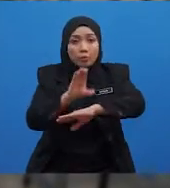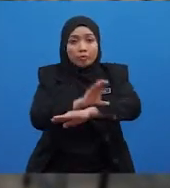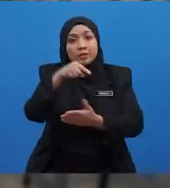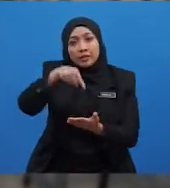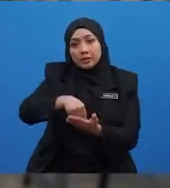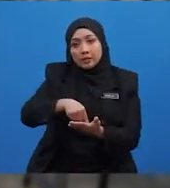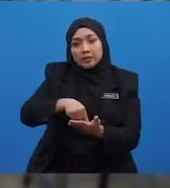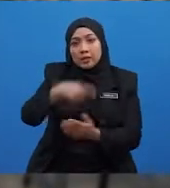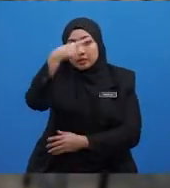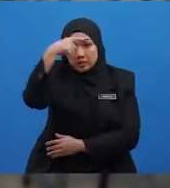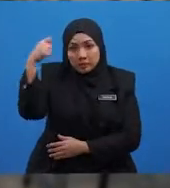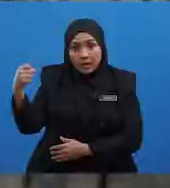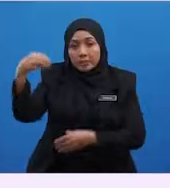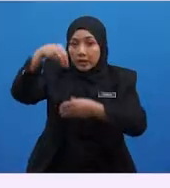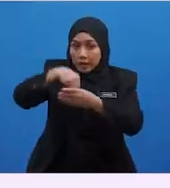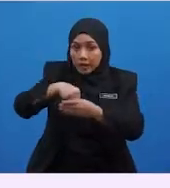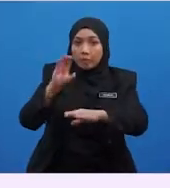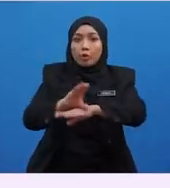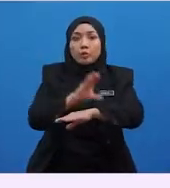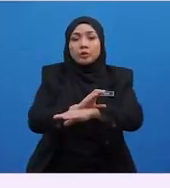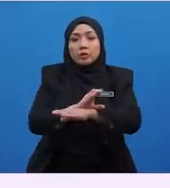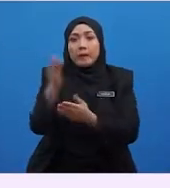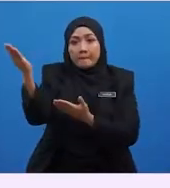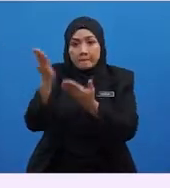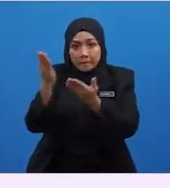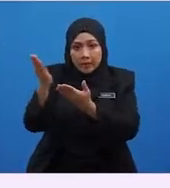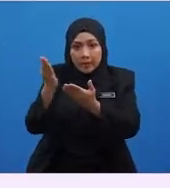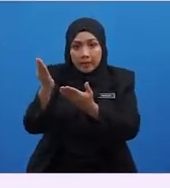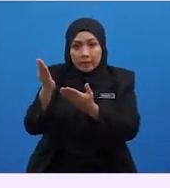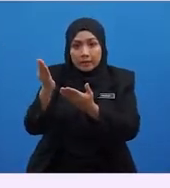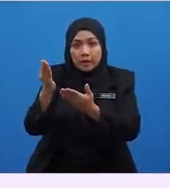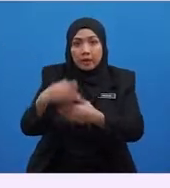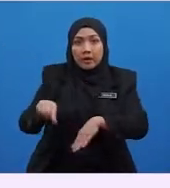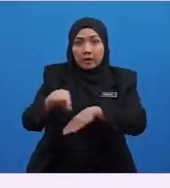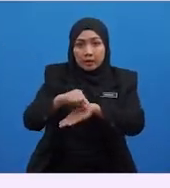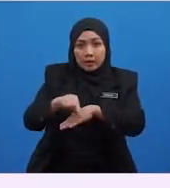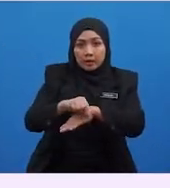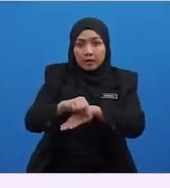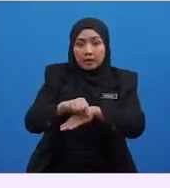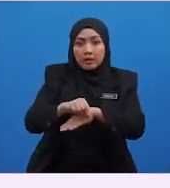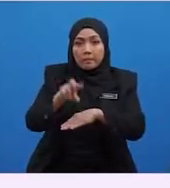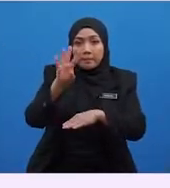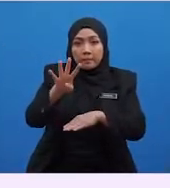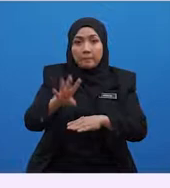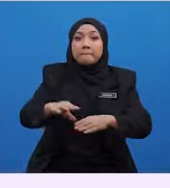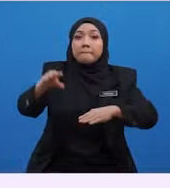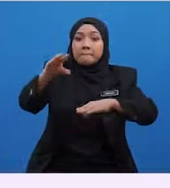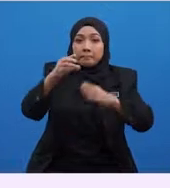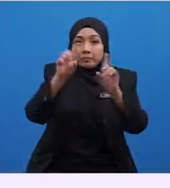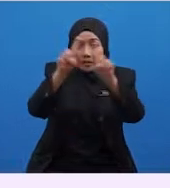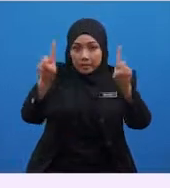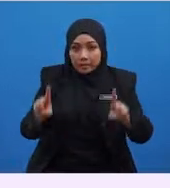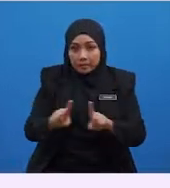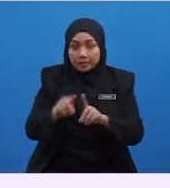kerana dalam komputer pelayan terdapat pangkalan data. Pangkalan data ini menyimpan data-data dan